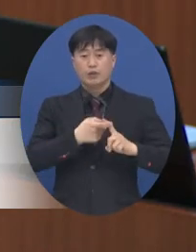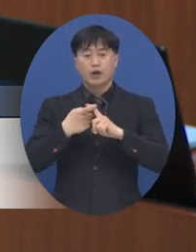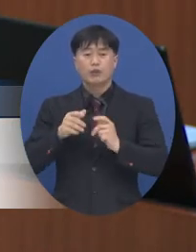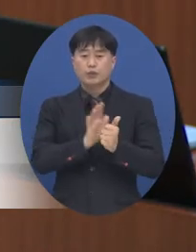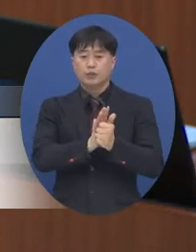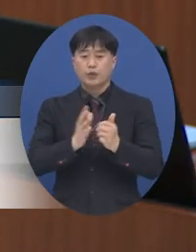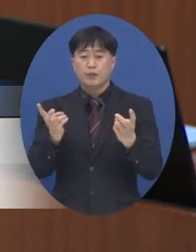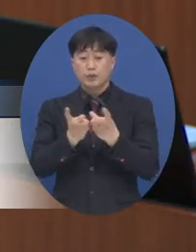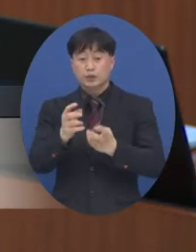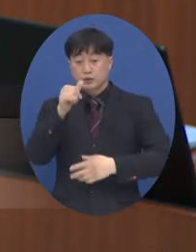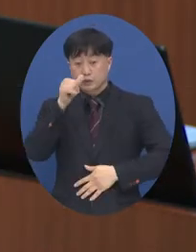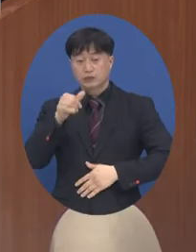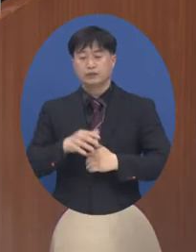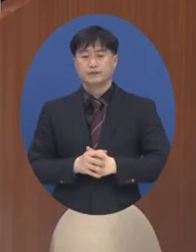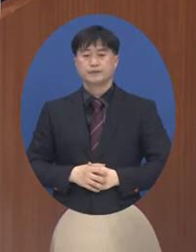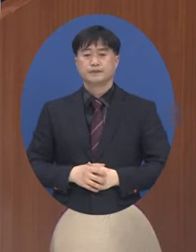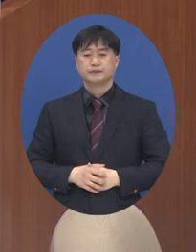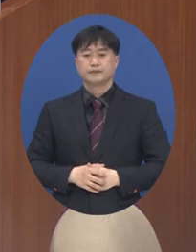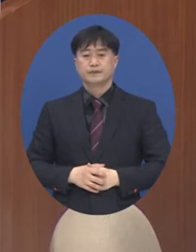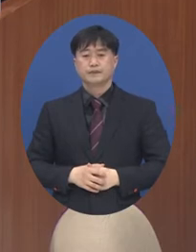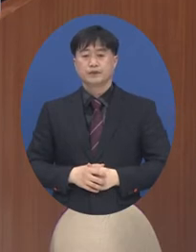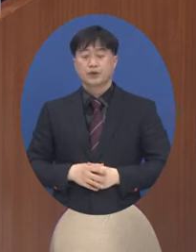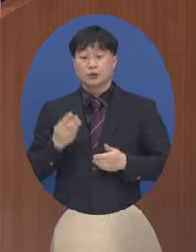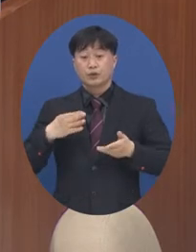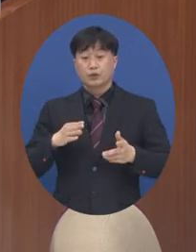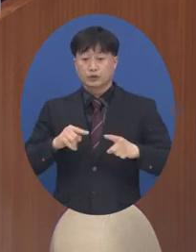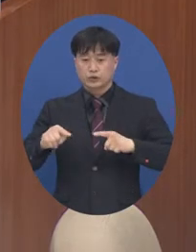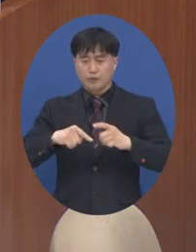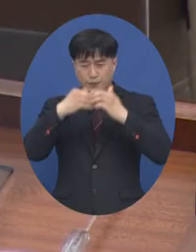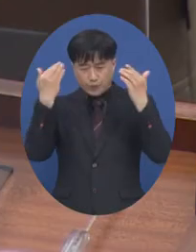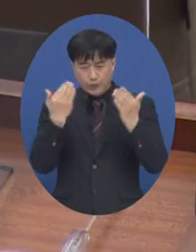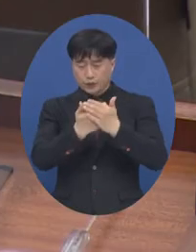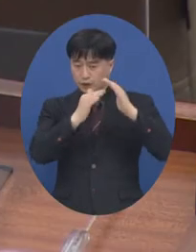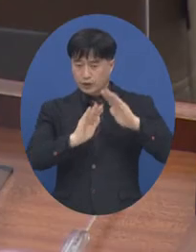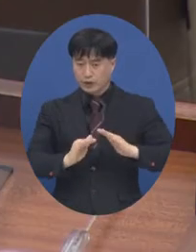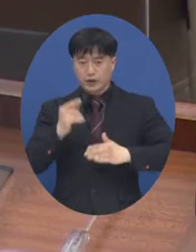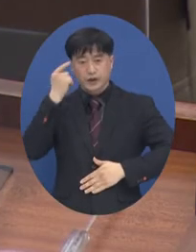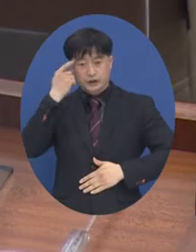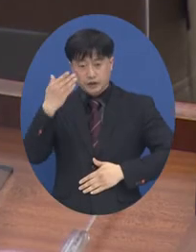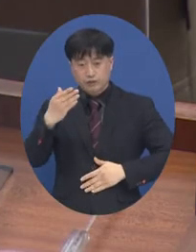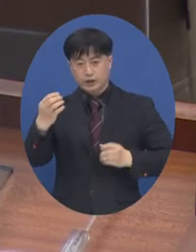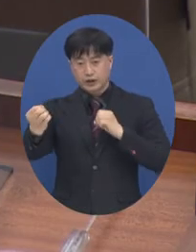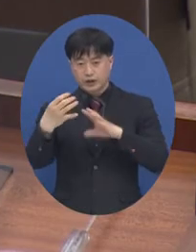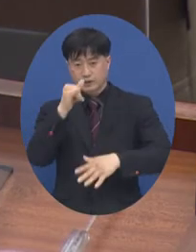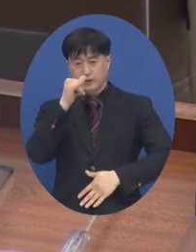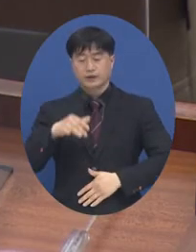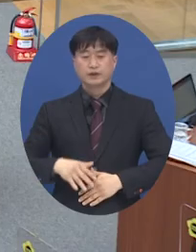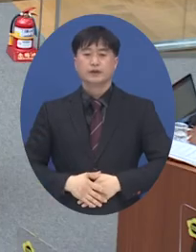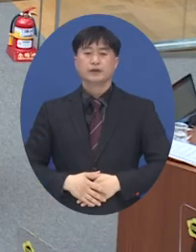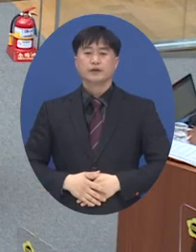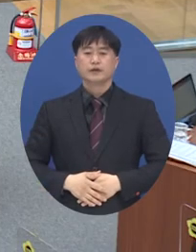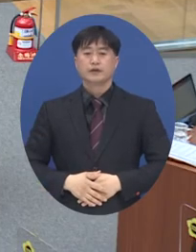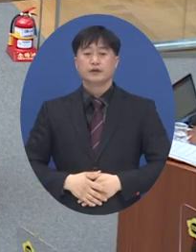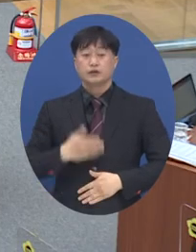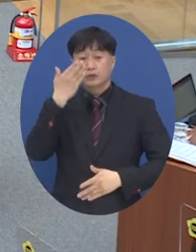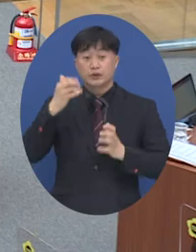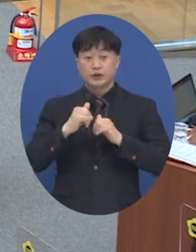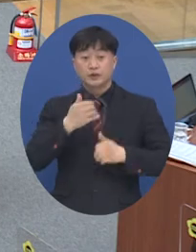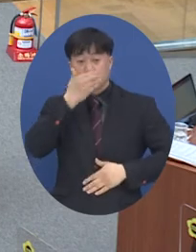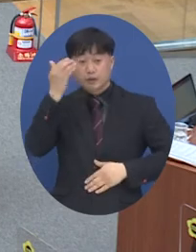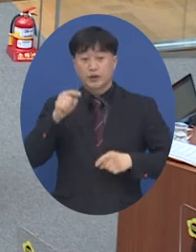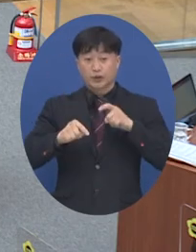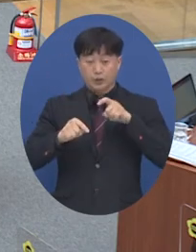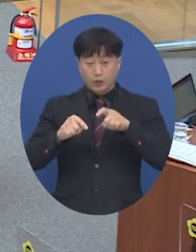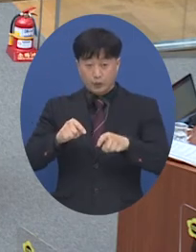관련되는 지원책이 있다는 말씀을 드리겠습니다. 이날은 도정 전반에 걸쳐 심도 있는 질의와 답변이 이어졌습니다. 청년